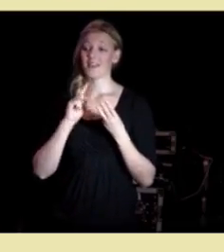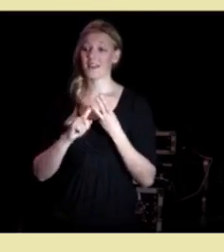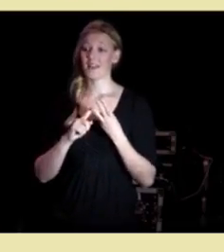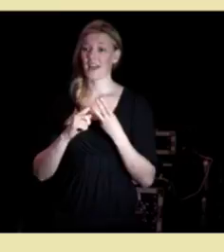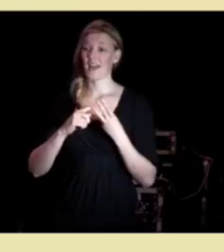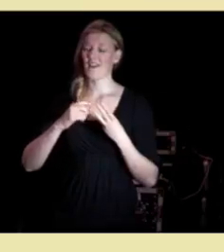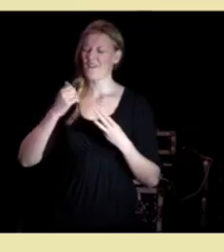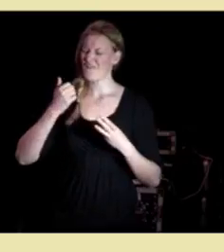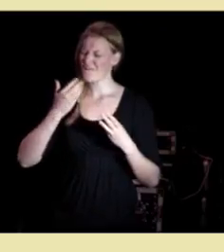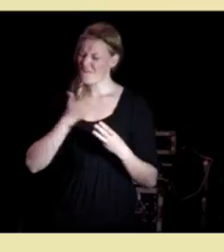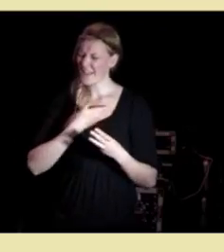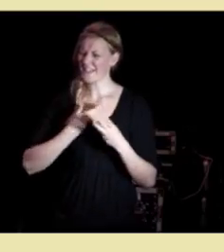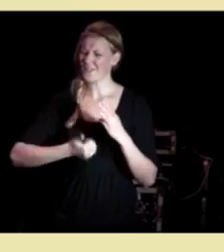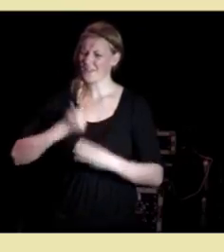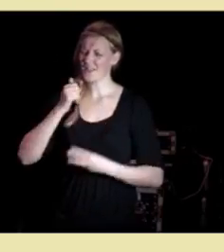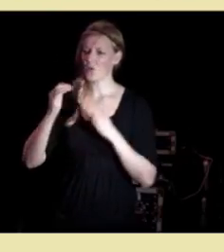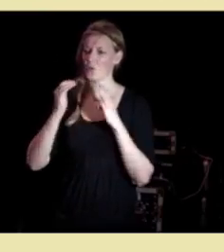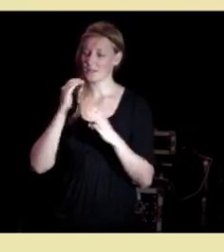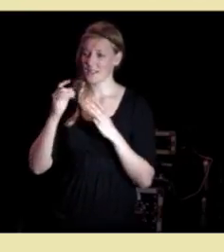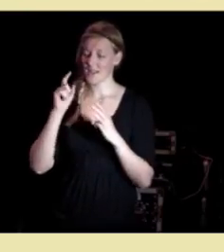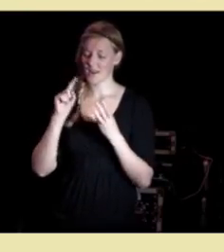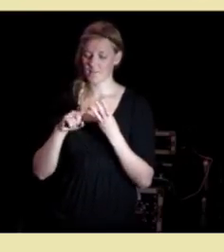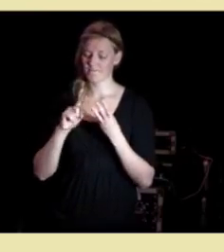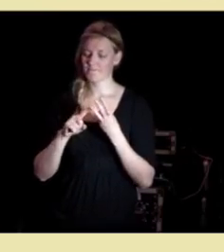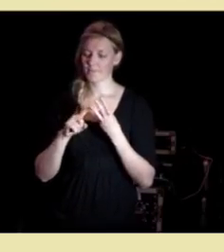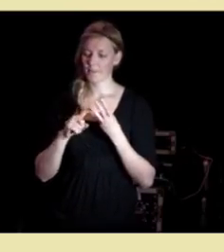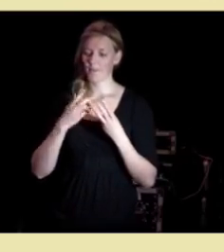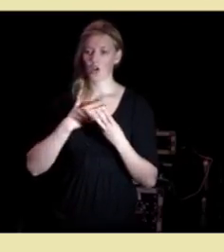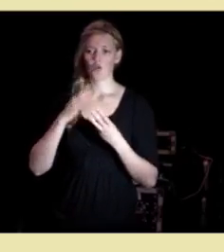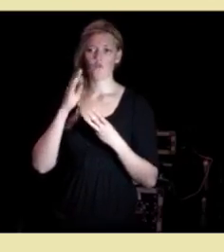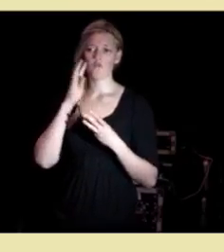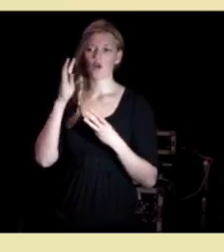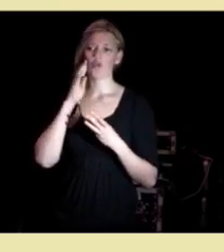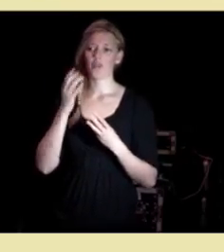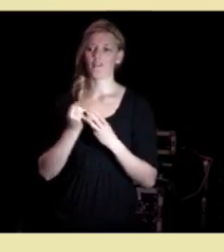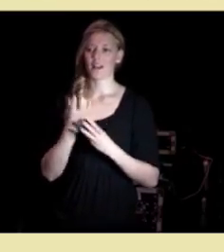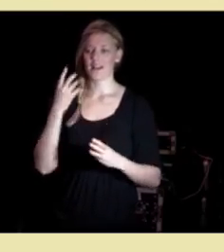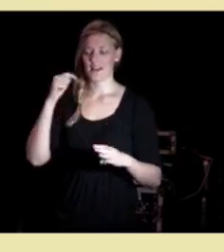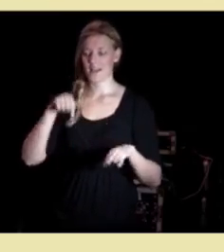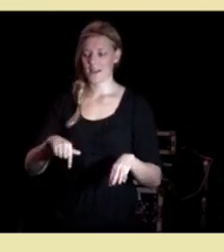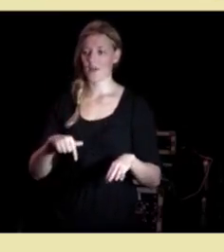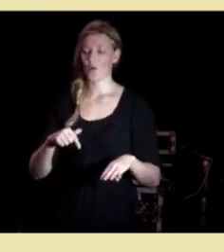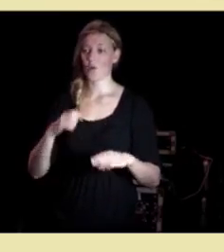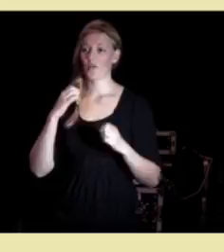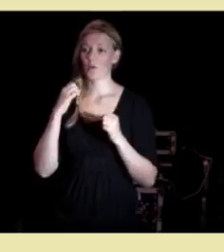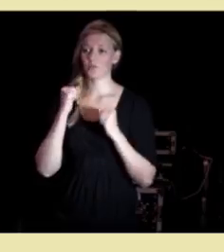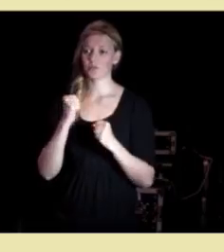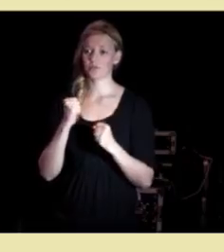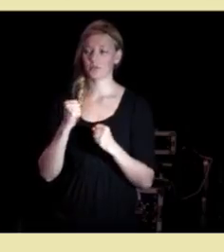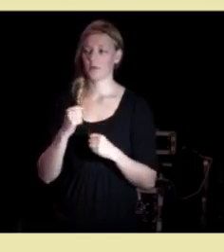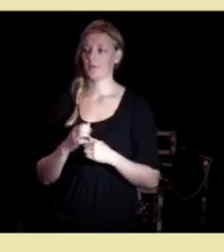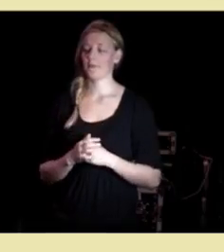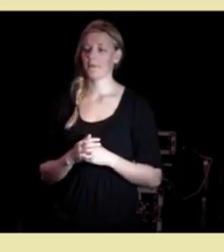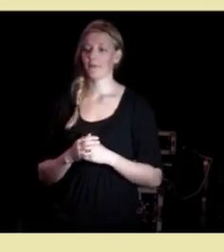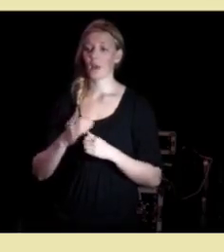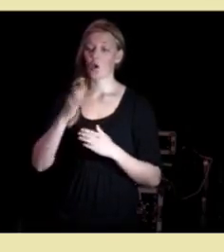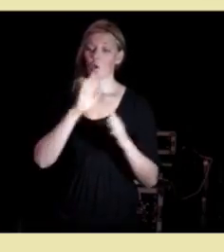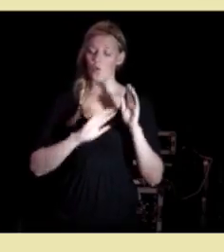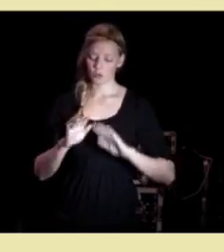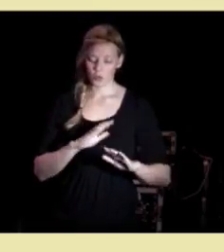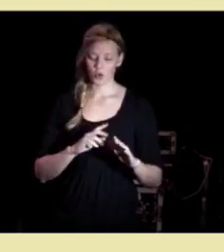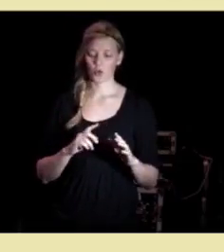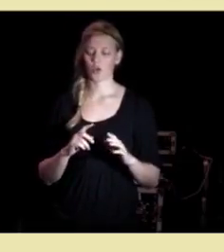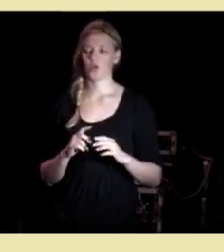kommunisere, det er at vi har noen flotte verdier i helse- og omsorgstjenesten. De skal vi ta vare på. Det er omsorgen, det